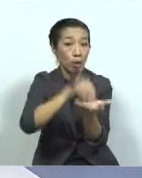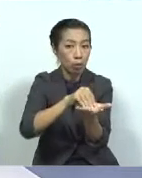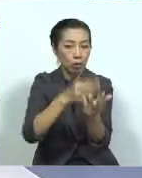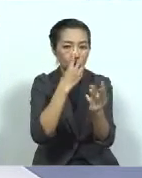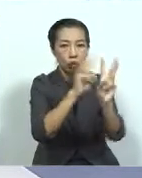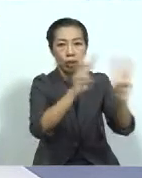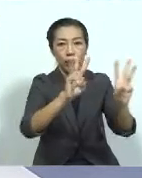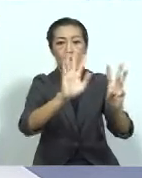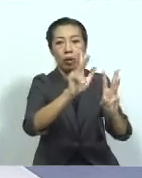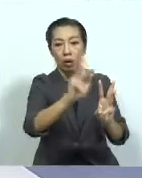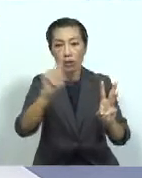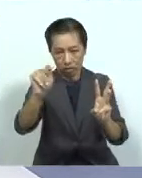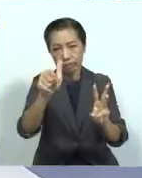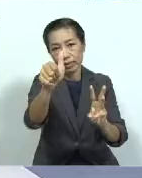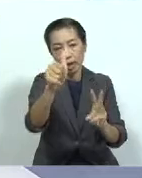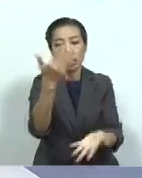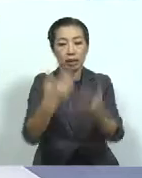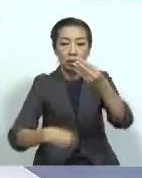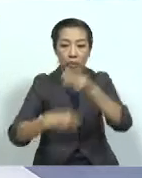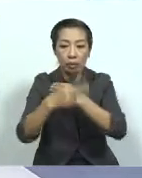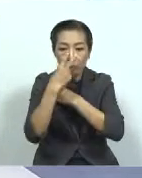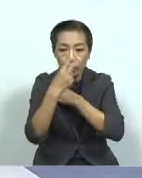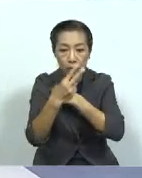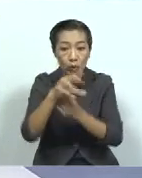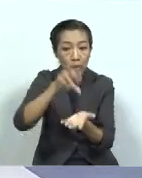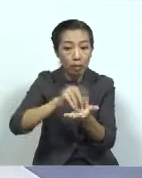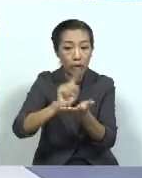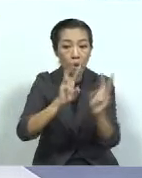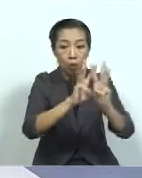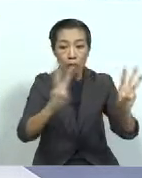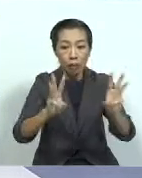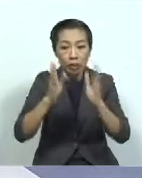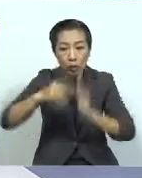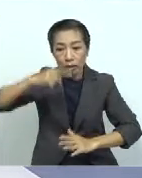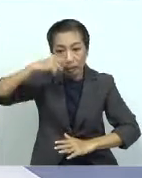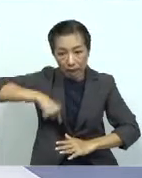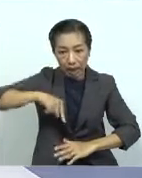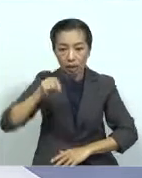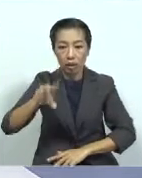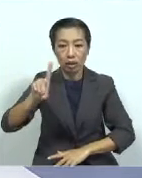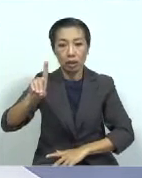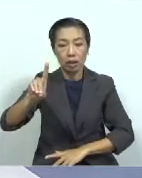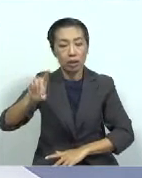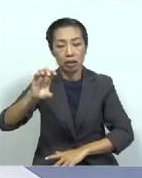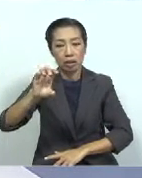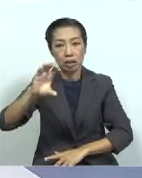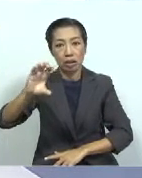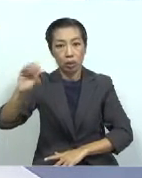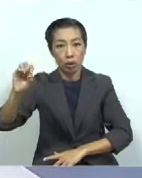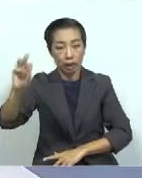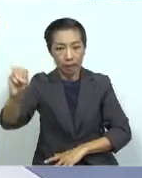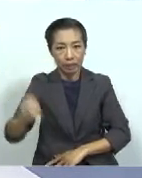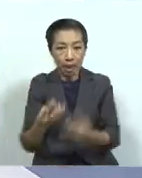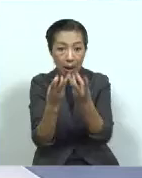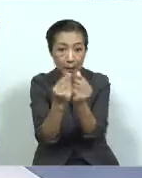คะที่เว็บไซต์ของกกต.หรืออีกหนึ่งช่องทางเข้าไปดูข้อมูลที่เว็บไซต์คนไทย.com กรอกหมายเลข บัตรประจ